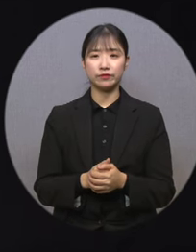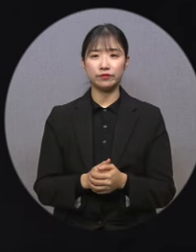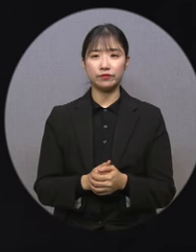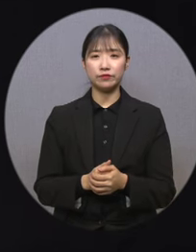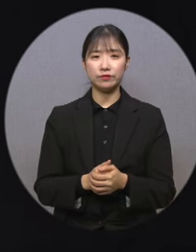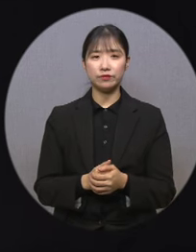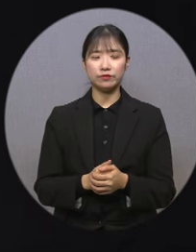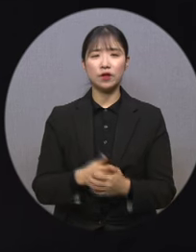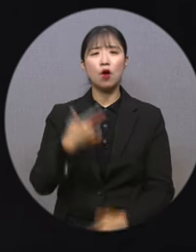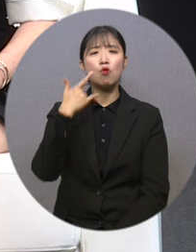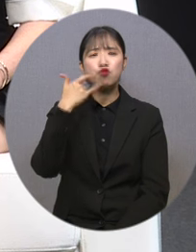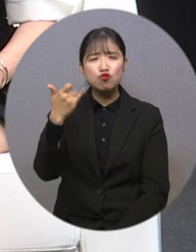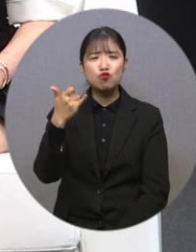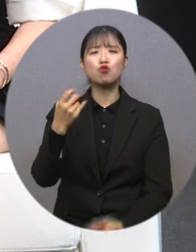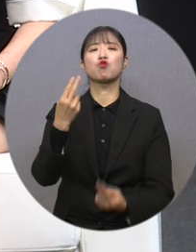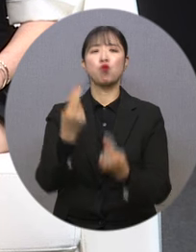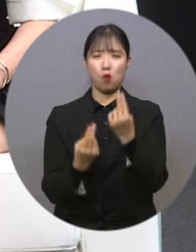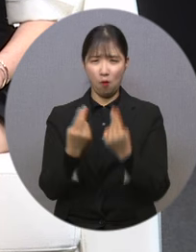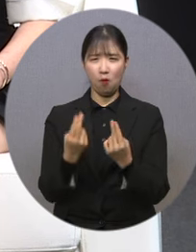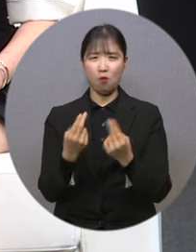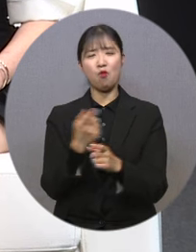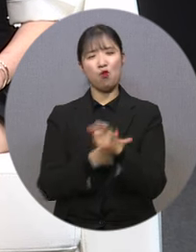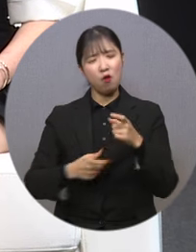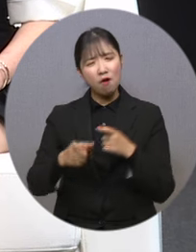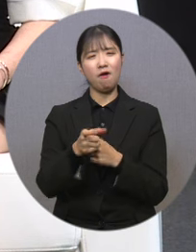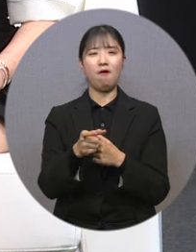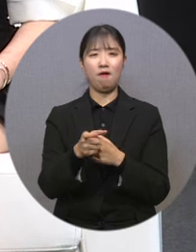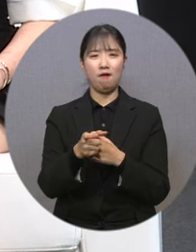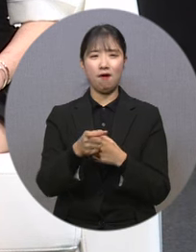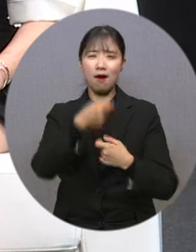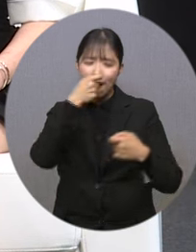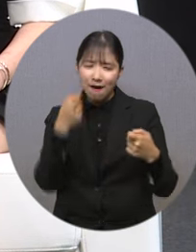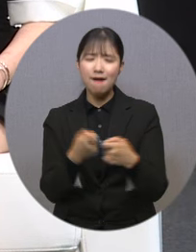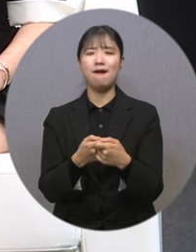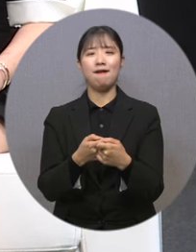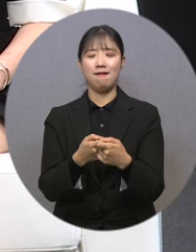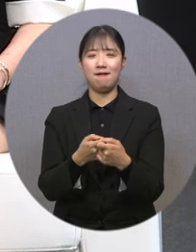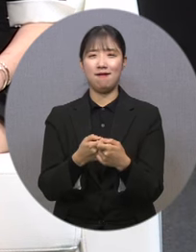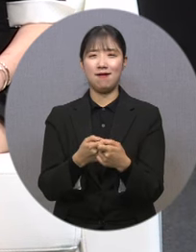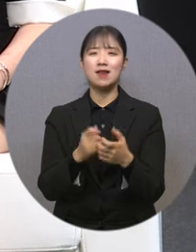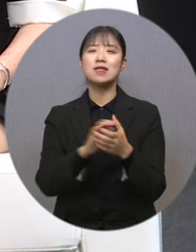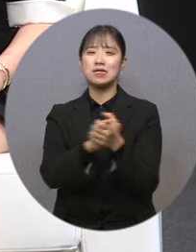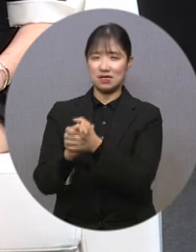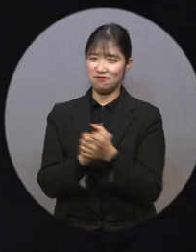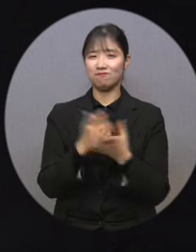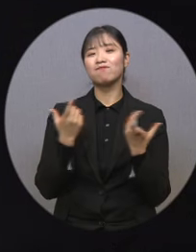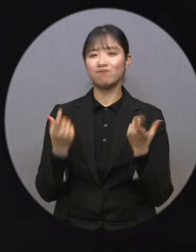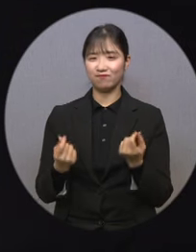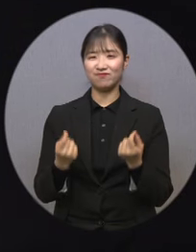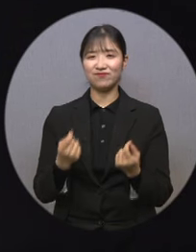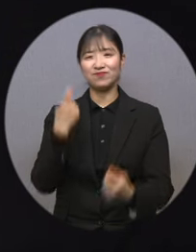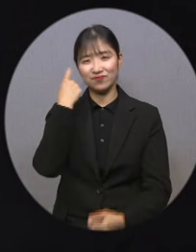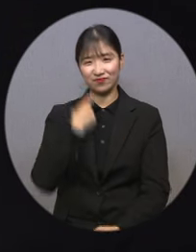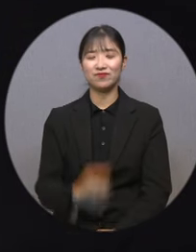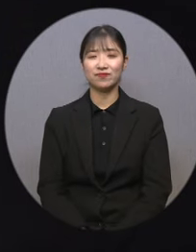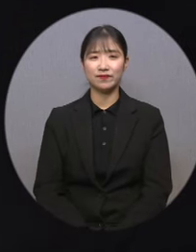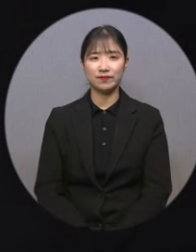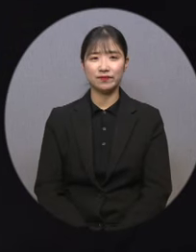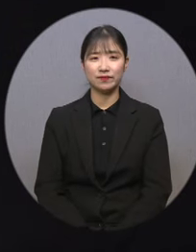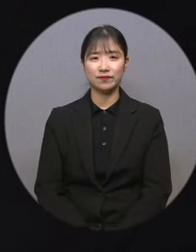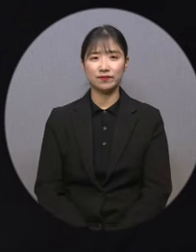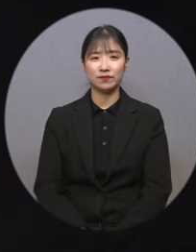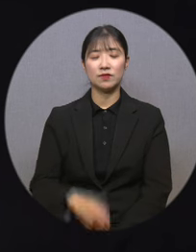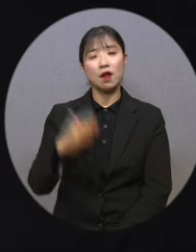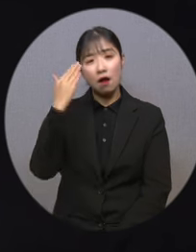자기 부모들보다 더 뭐 이렇게 가까운 사이 친구같이 그렇습니다. 그래서